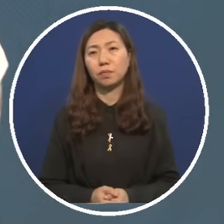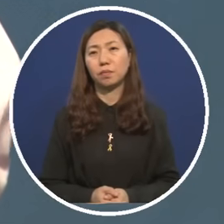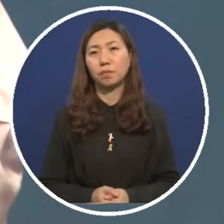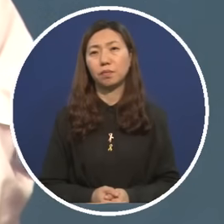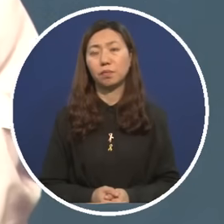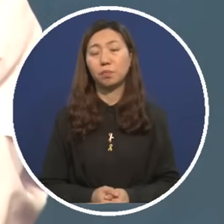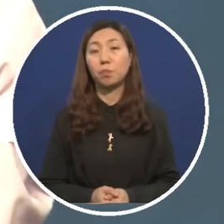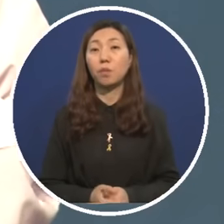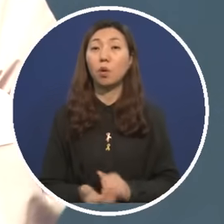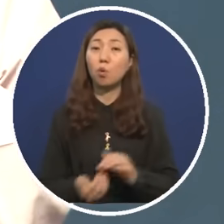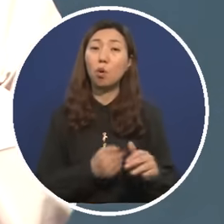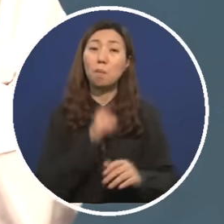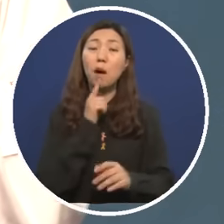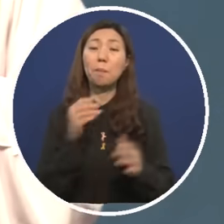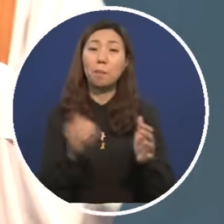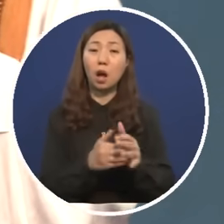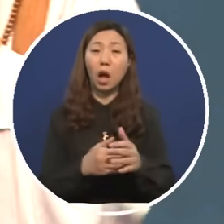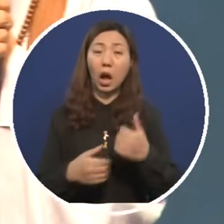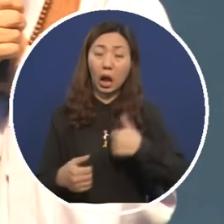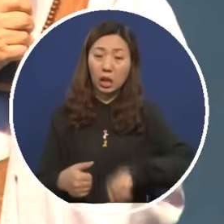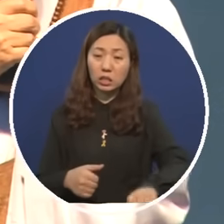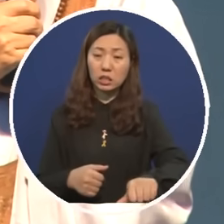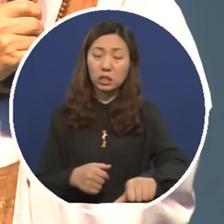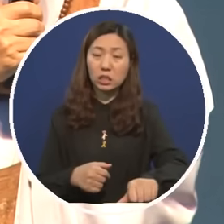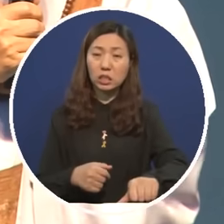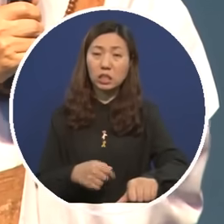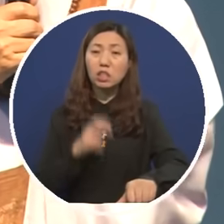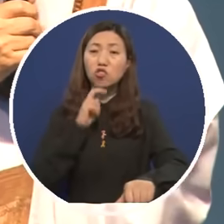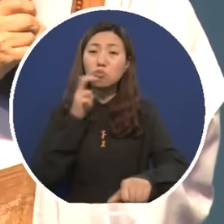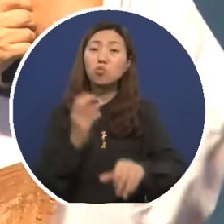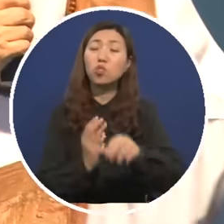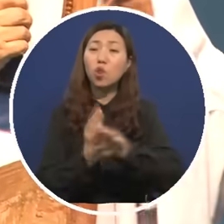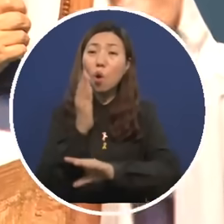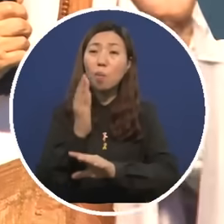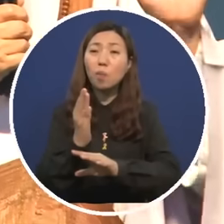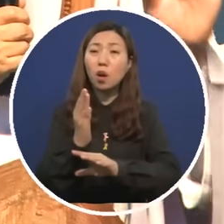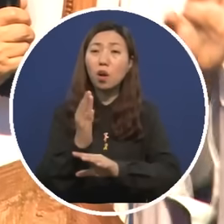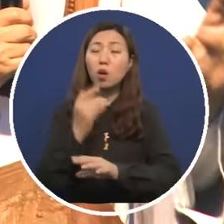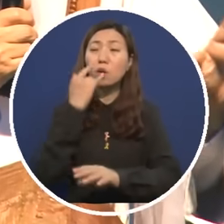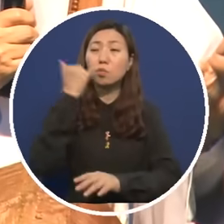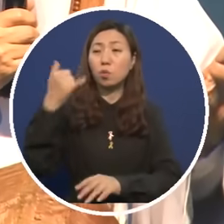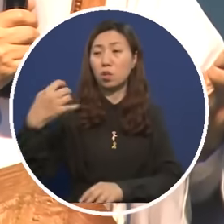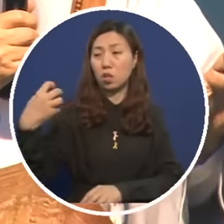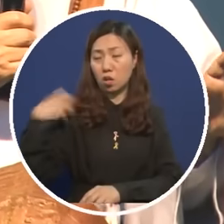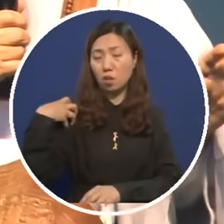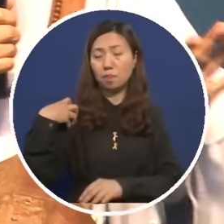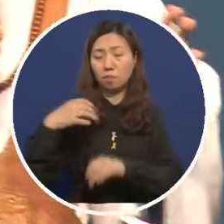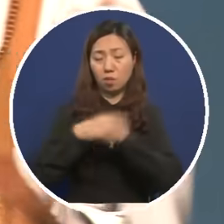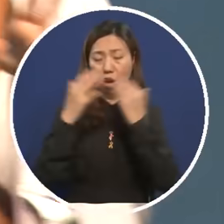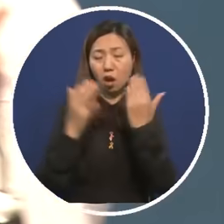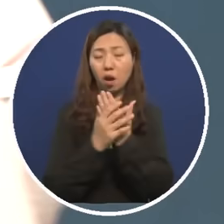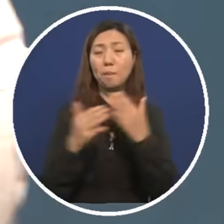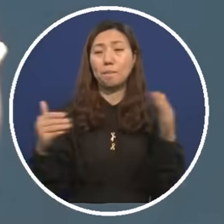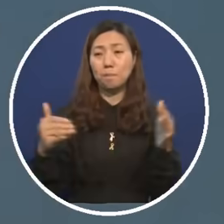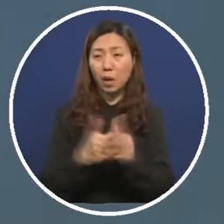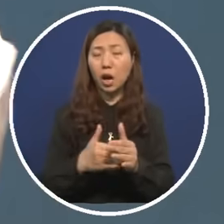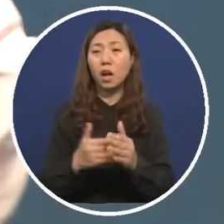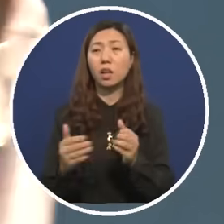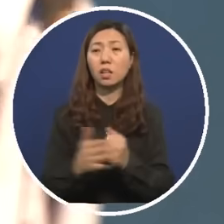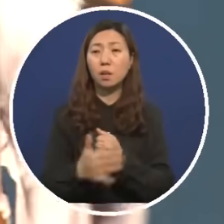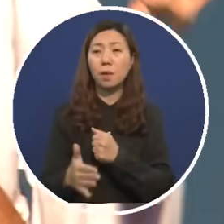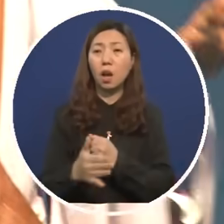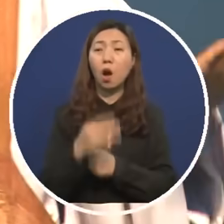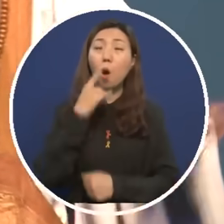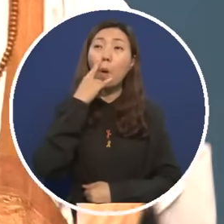근데 아까 얘기했잖아요. 아들이 20살이 넘으면 네. 부모의 역할을 다 했기 때문에 그러니까